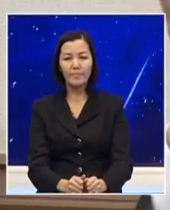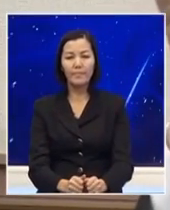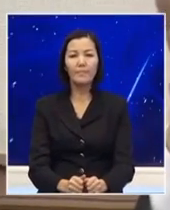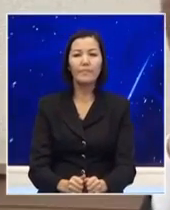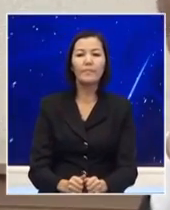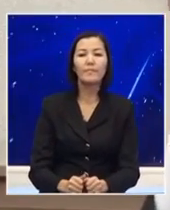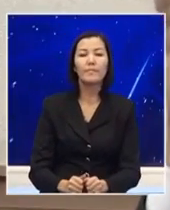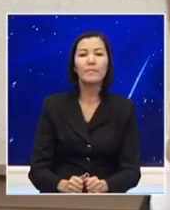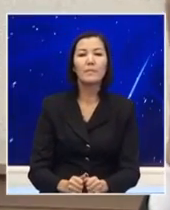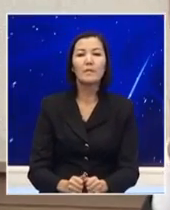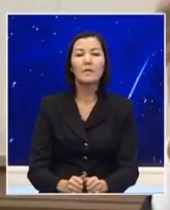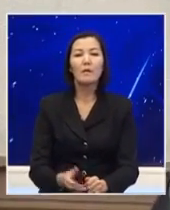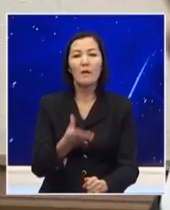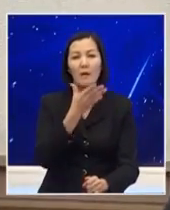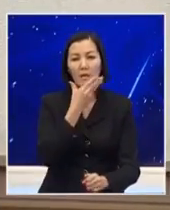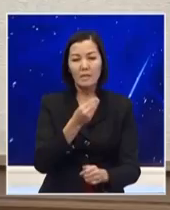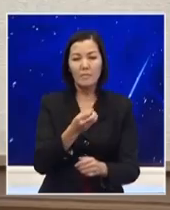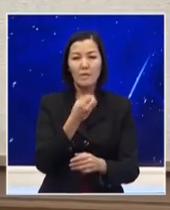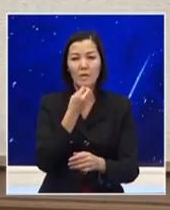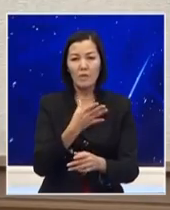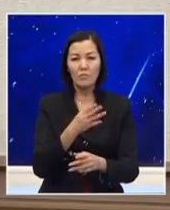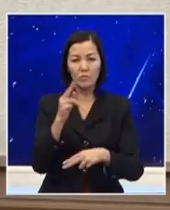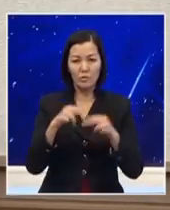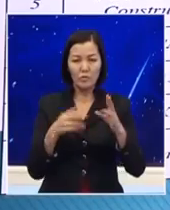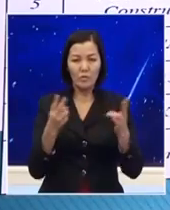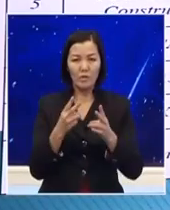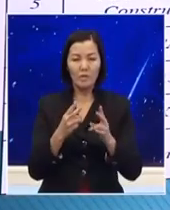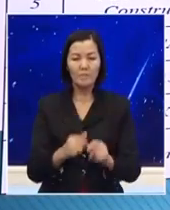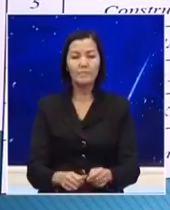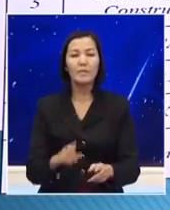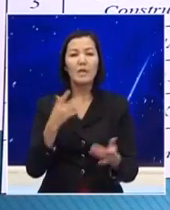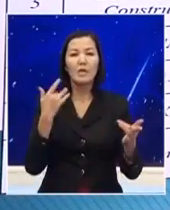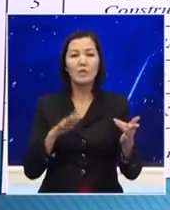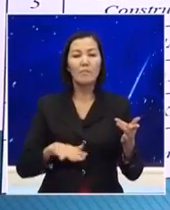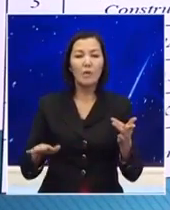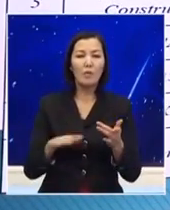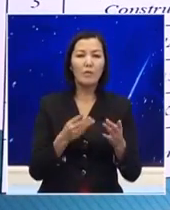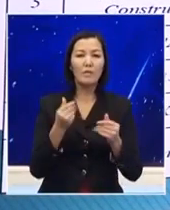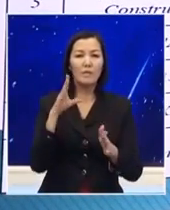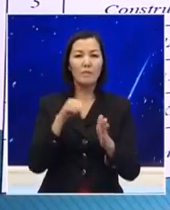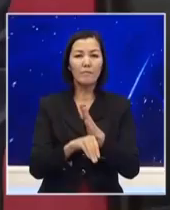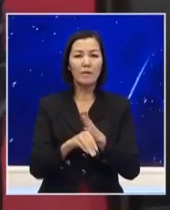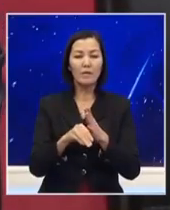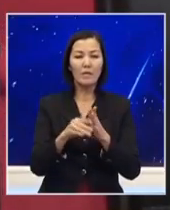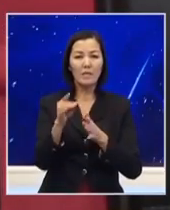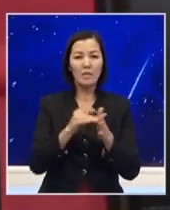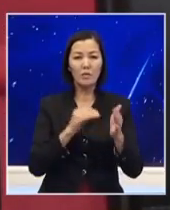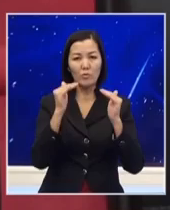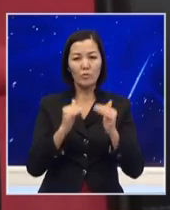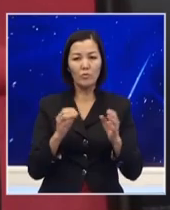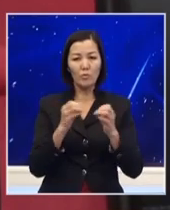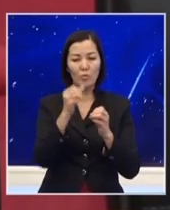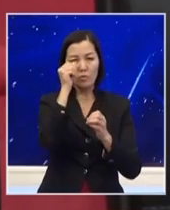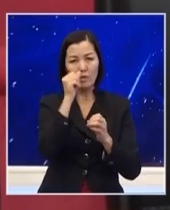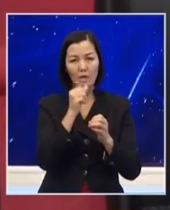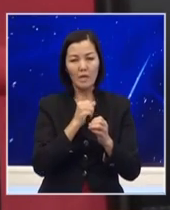участок подберут. Сделайте хорошую. Салпаемся. Ал Жамбыл ауданда инвестиция көрсеткіші күрт төмендеген. Он айда 19